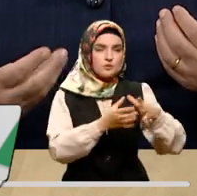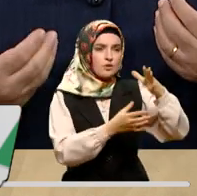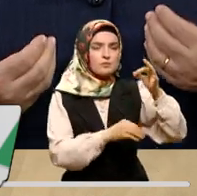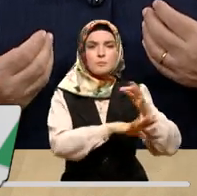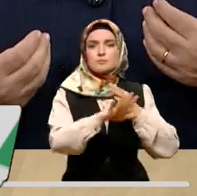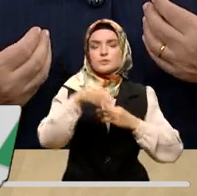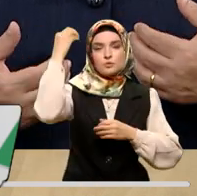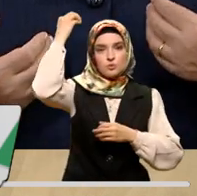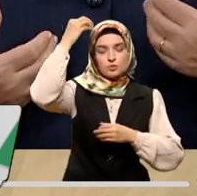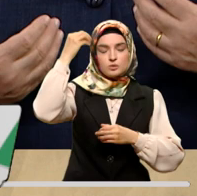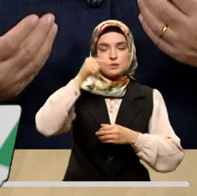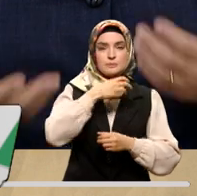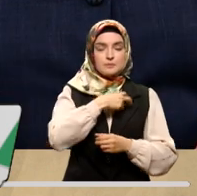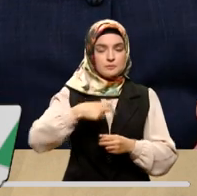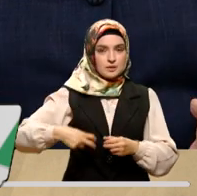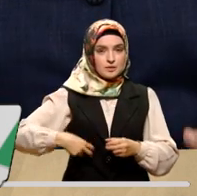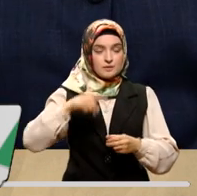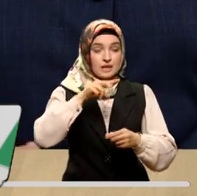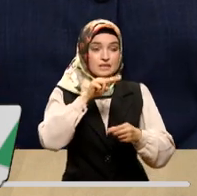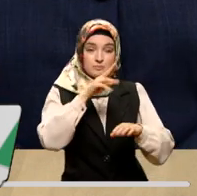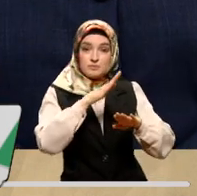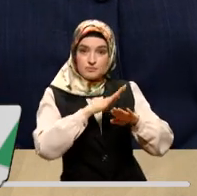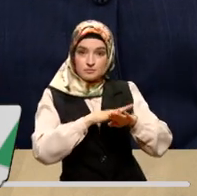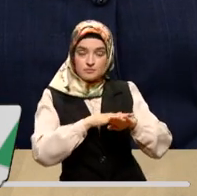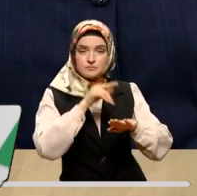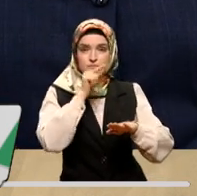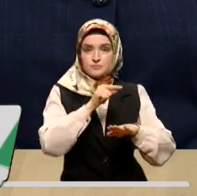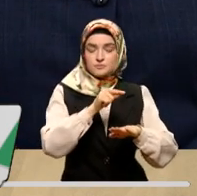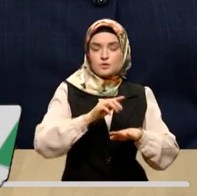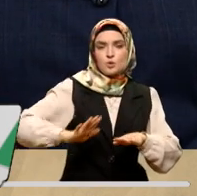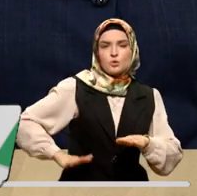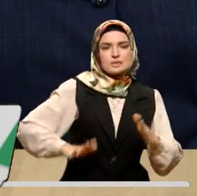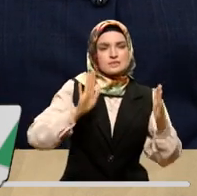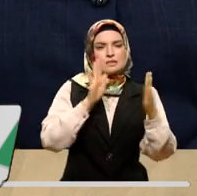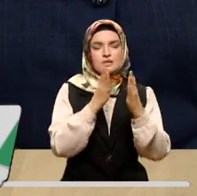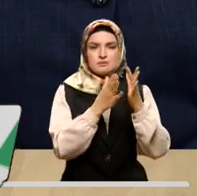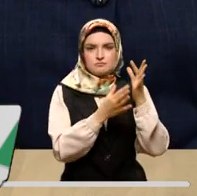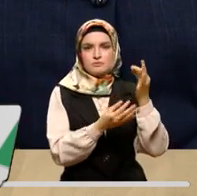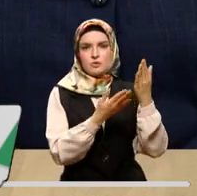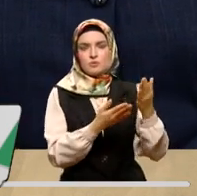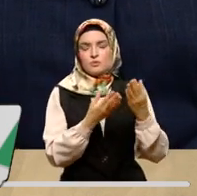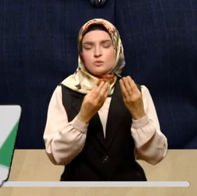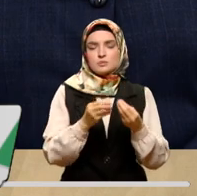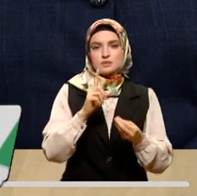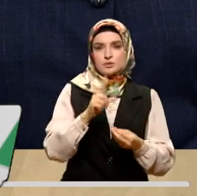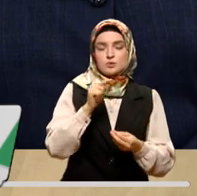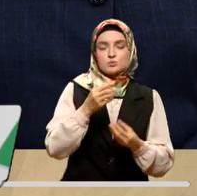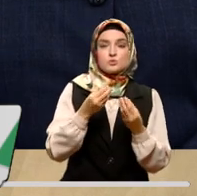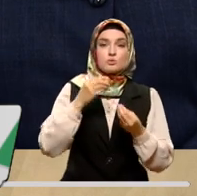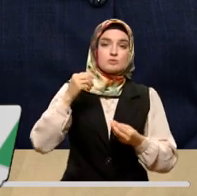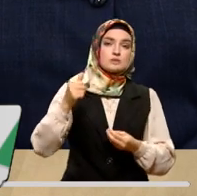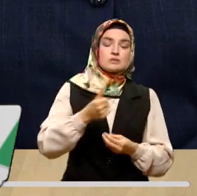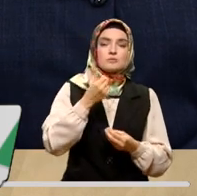hocamız aslında peygamberi metodun öğretisiyle çocukla karşı karşıya geldi. Hocam bu söylediğinizin çok ama çok kıymetli olduğunu